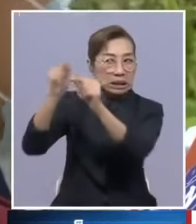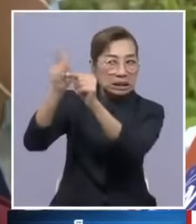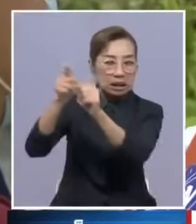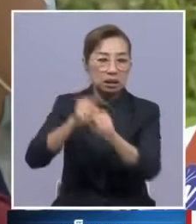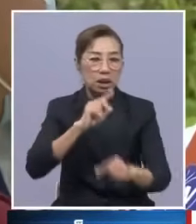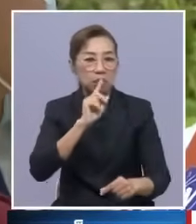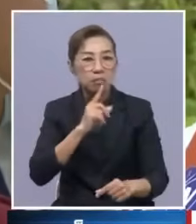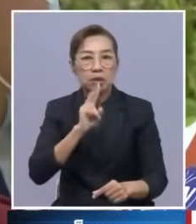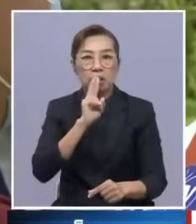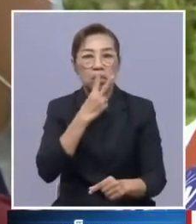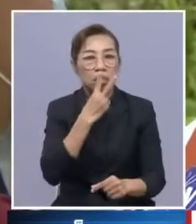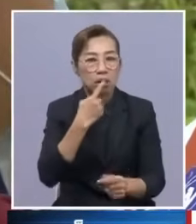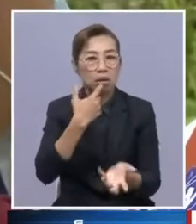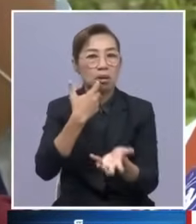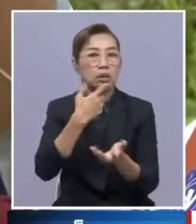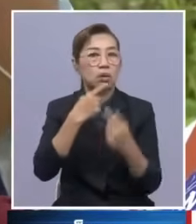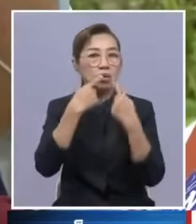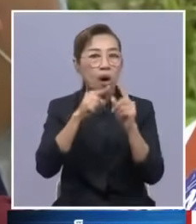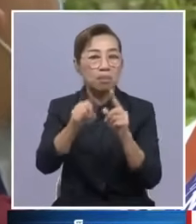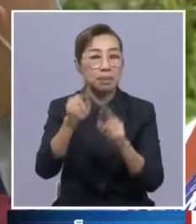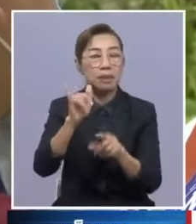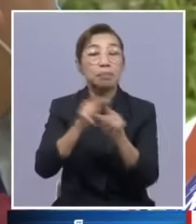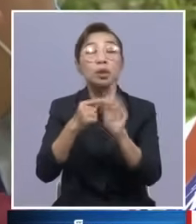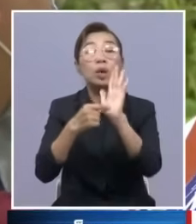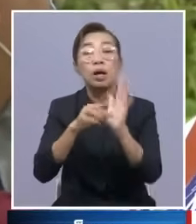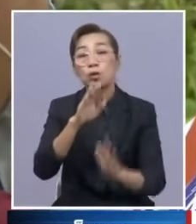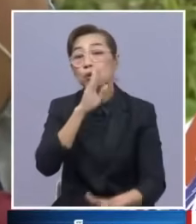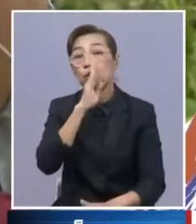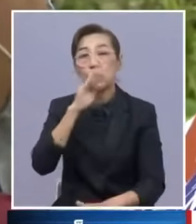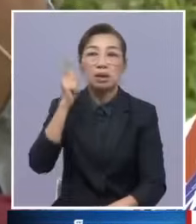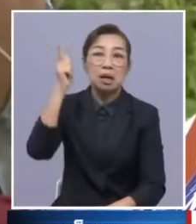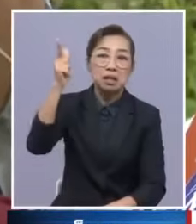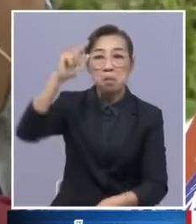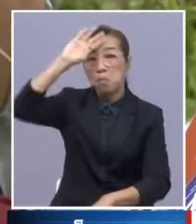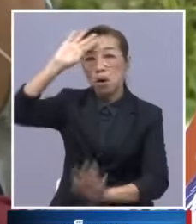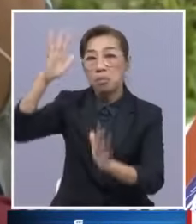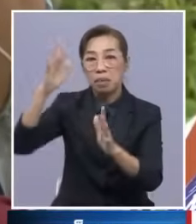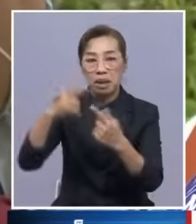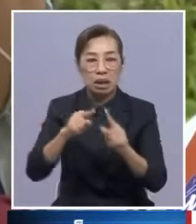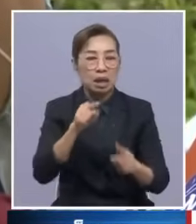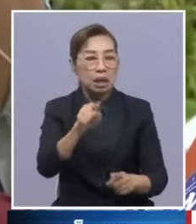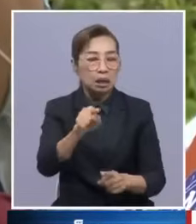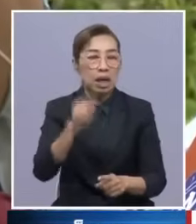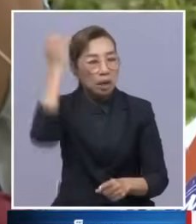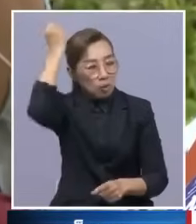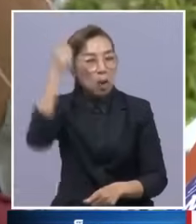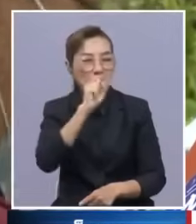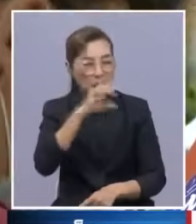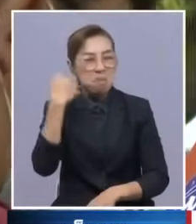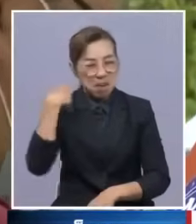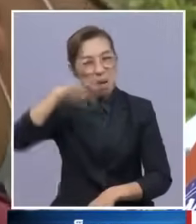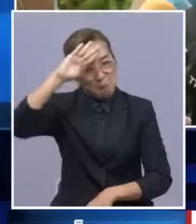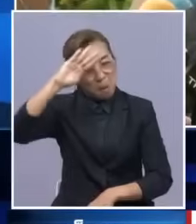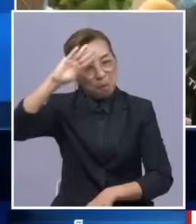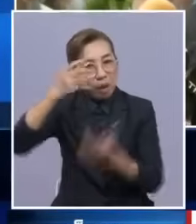งสมมตินะว่าคุณทักษิณไม่ได้ป่วยแต่คุณอุ๊งอิ๊งไปให้สัมภาษณ์ว่าป่วยหนักอะไรแบบนี้เหมือนเป็นการแช่งพ่อตัวเองก็เลยเลือกที่